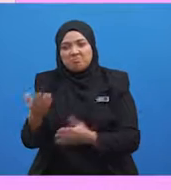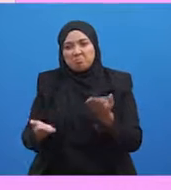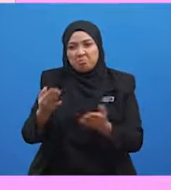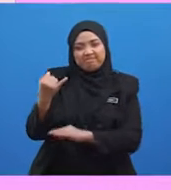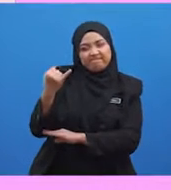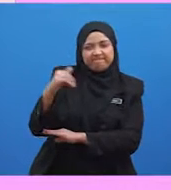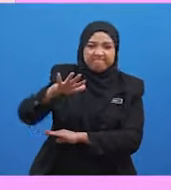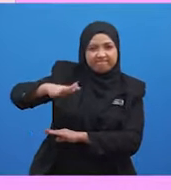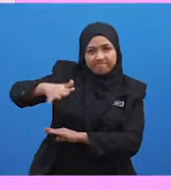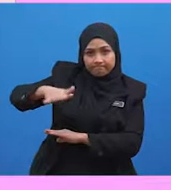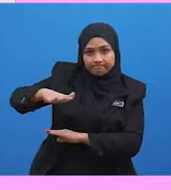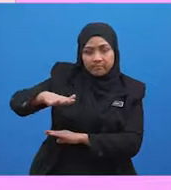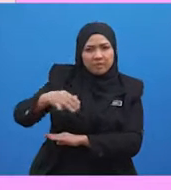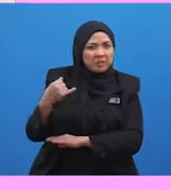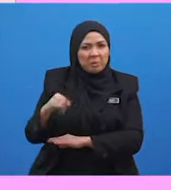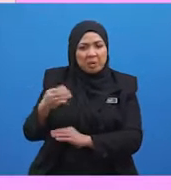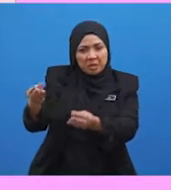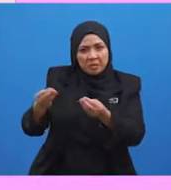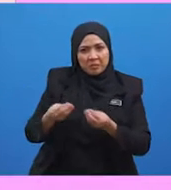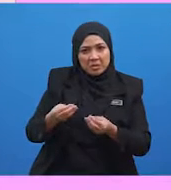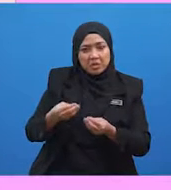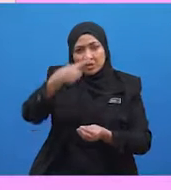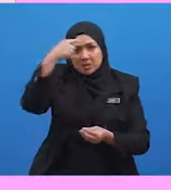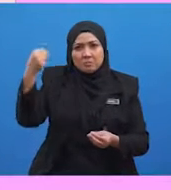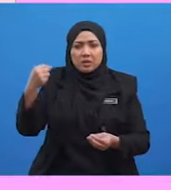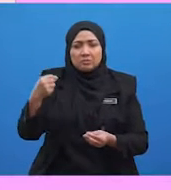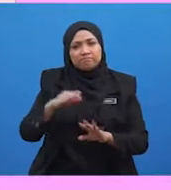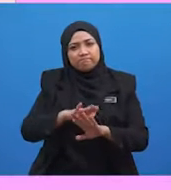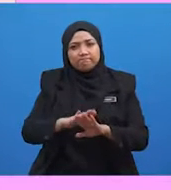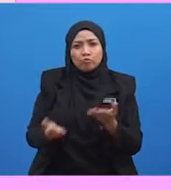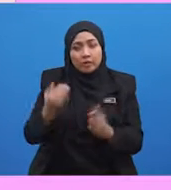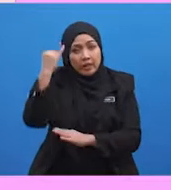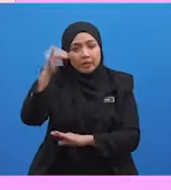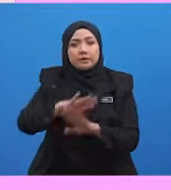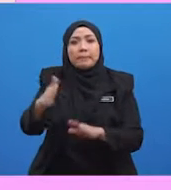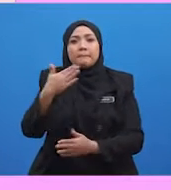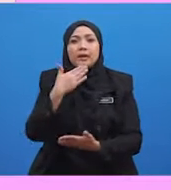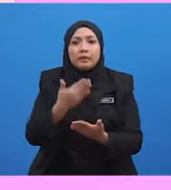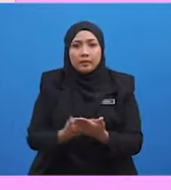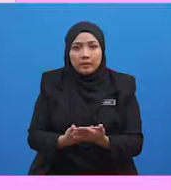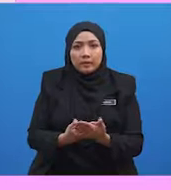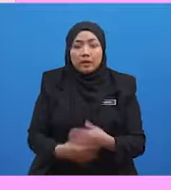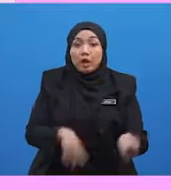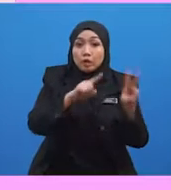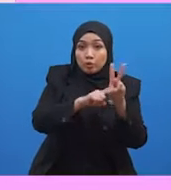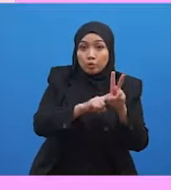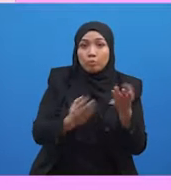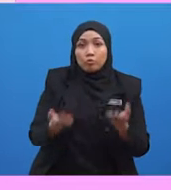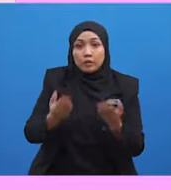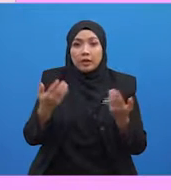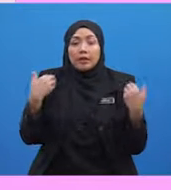terima kerana tiada kritikan. Kemungkinan juga ada idea yang